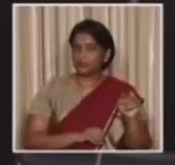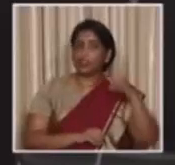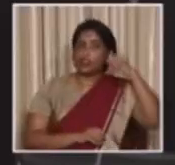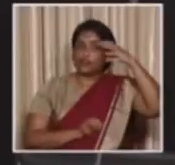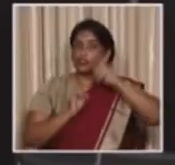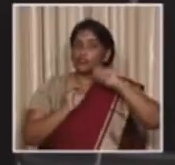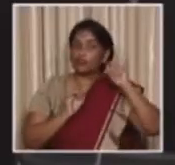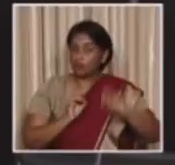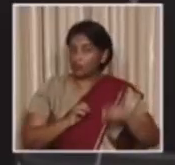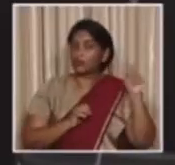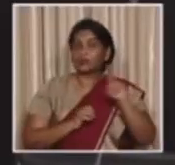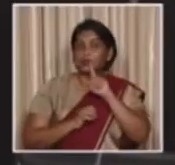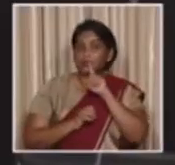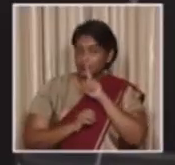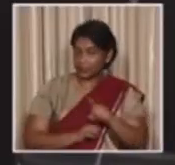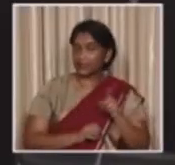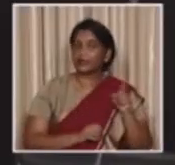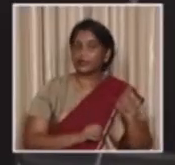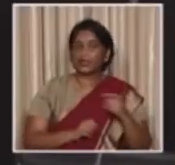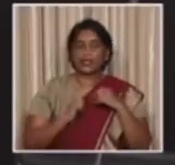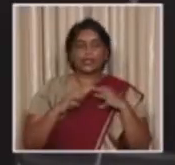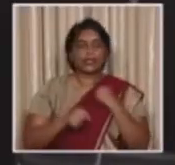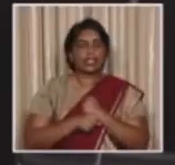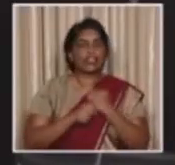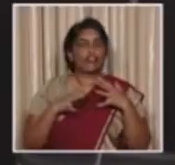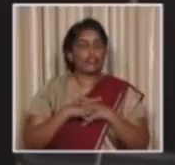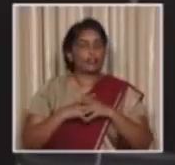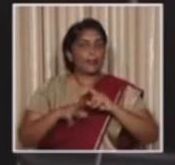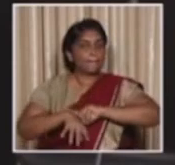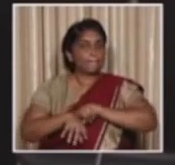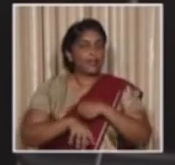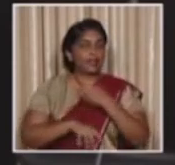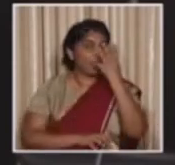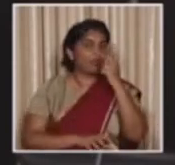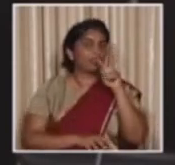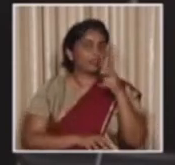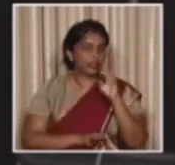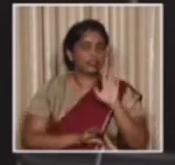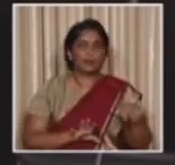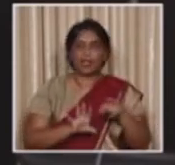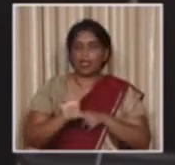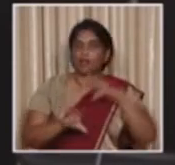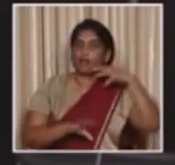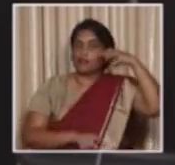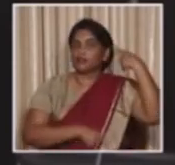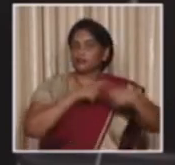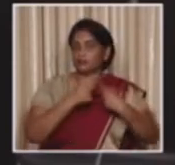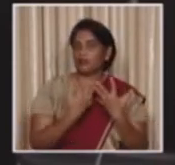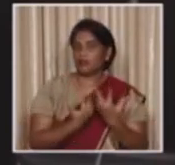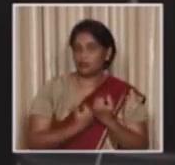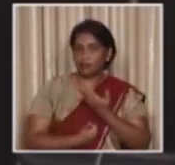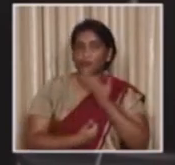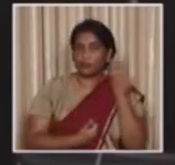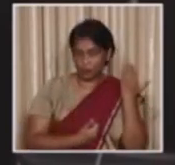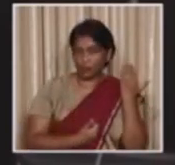විදුලි බල මණ්ඩලයේ පුරෝකථනය කරන්නේ ගිගවොට් පැය 4200ක් පමණයි මේ වර්ෂයේ ජල විදුලියෙන් අපිට උත්පාදනය කරන්න